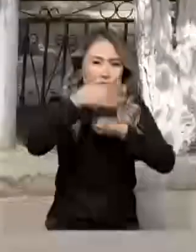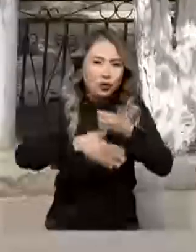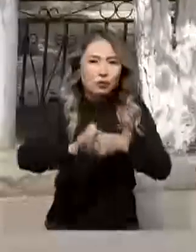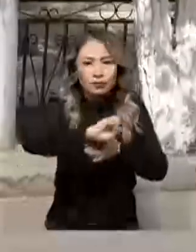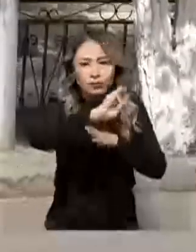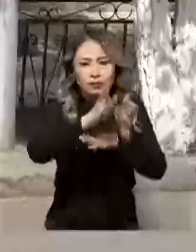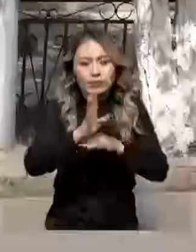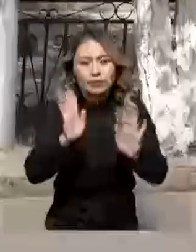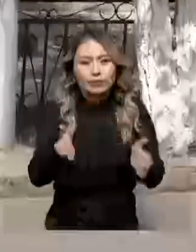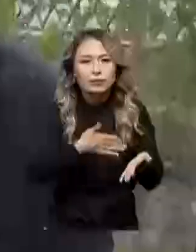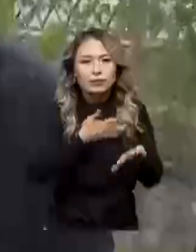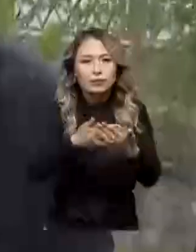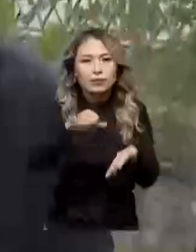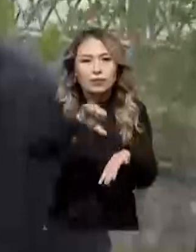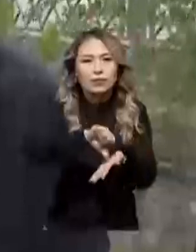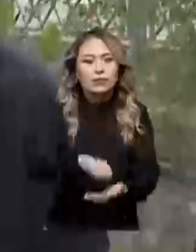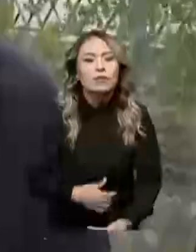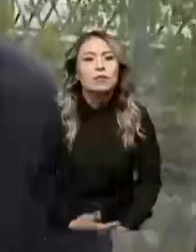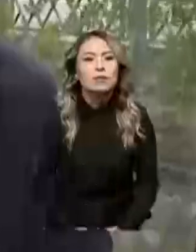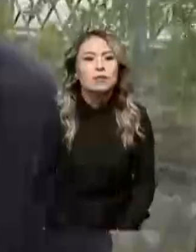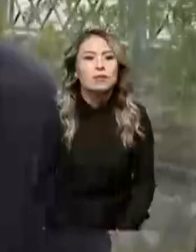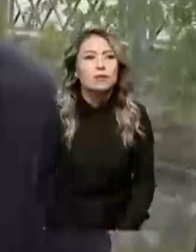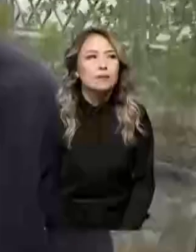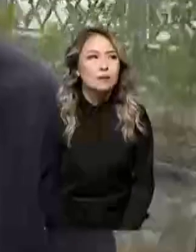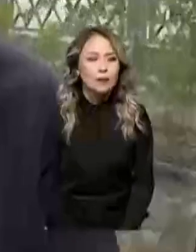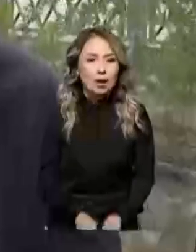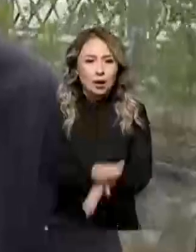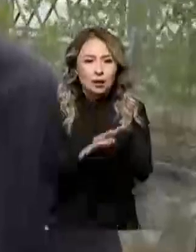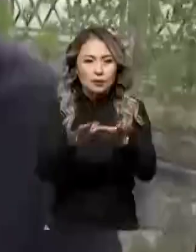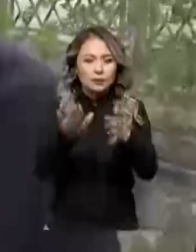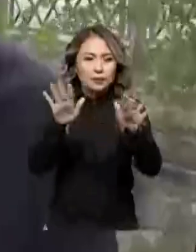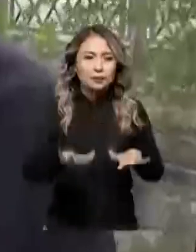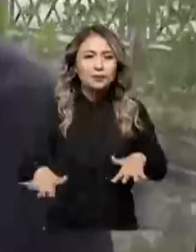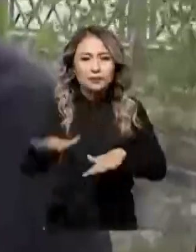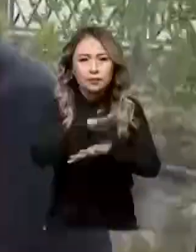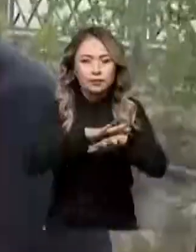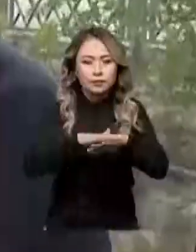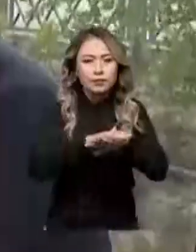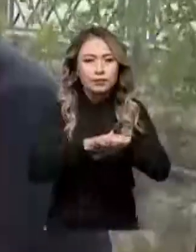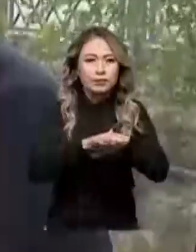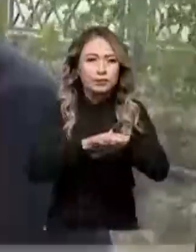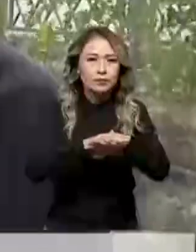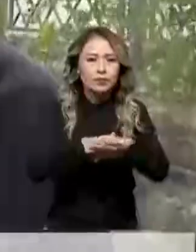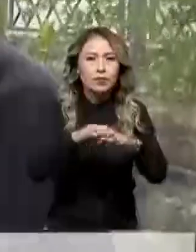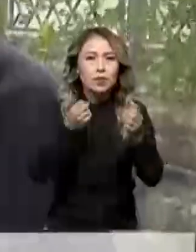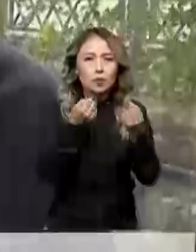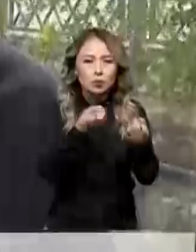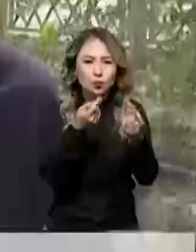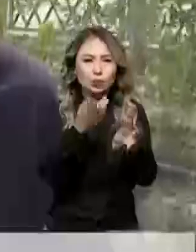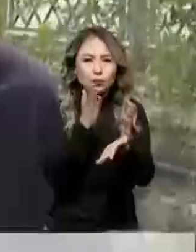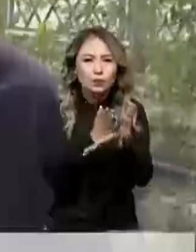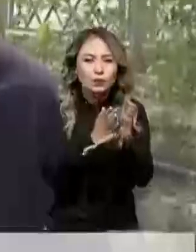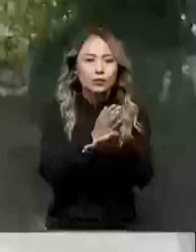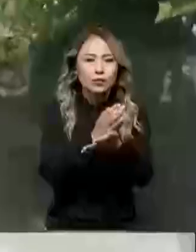абаттандыру жұмыстарына атсалысты. Тазалықты біз негізі осы Алашахан көшесі бойынша жүргіземіз. Негізі мусорлар біраз бар,